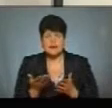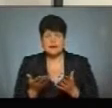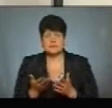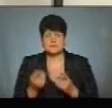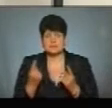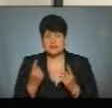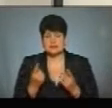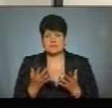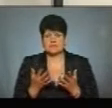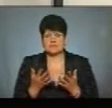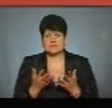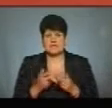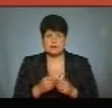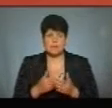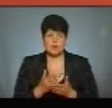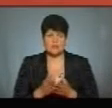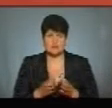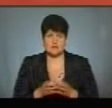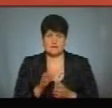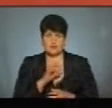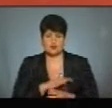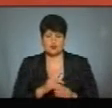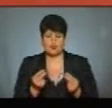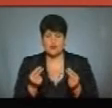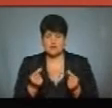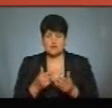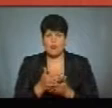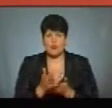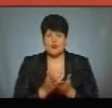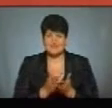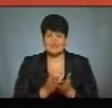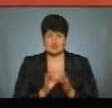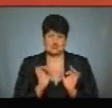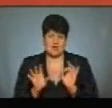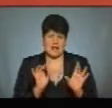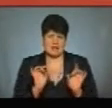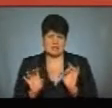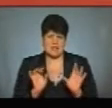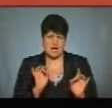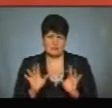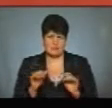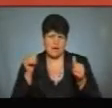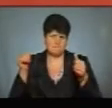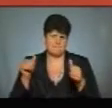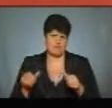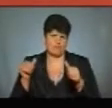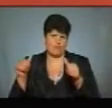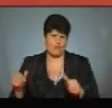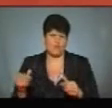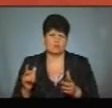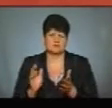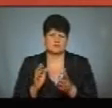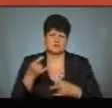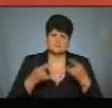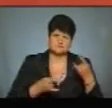значна кількість політичних партій використовують кошти в політичну рекламу, тобто там на бігборди друковані